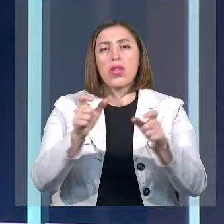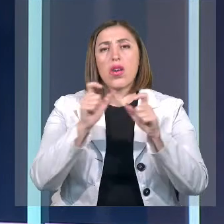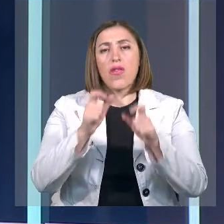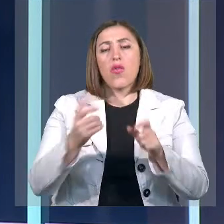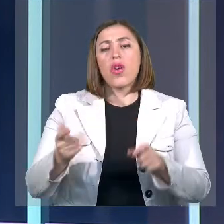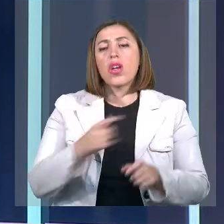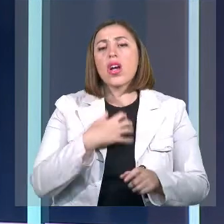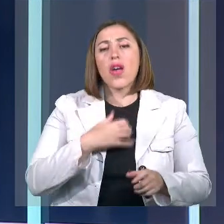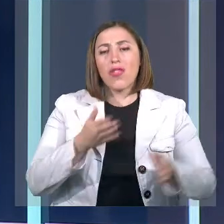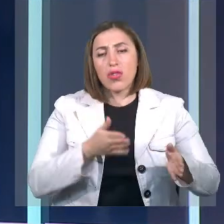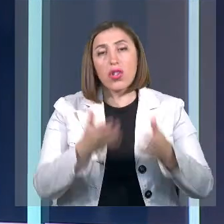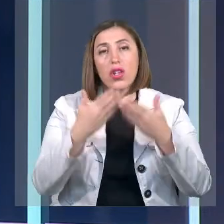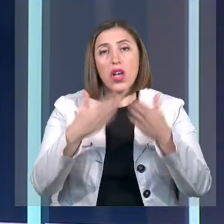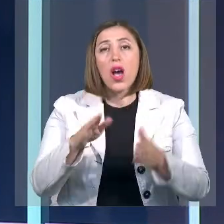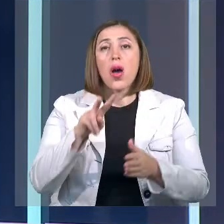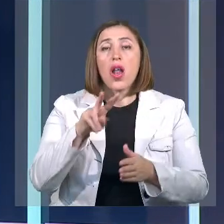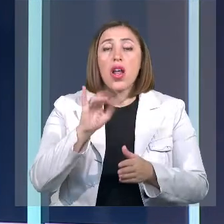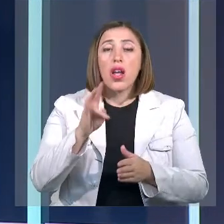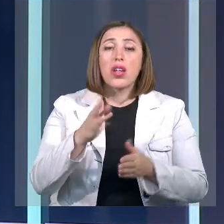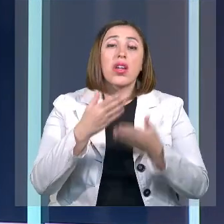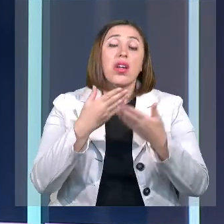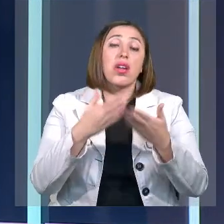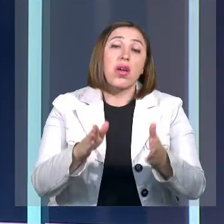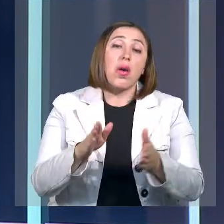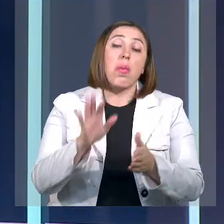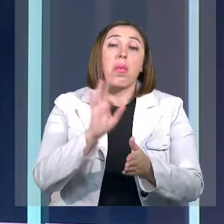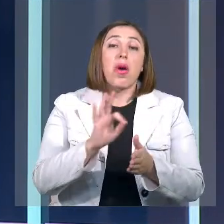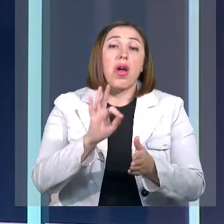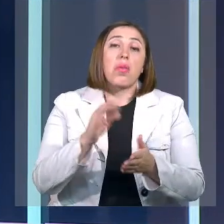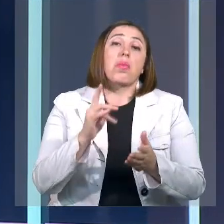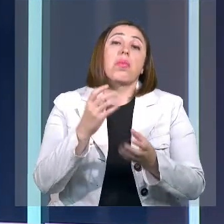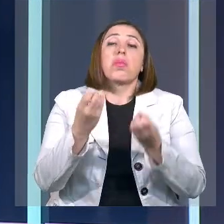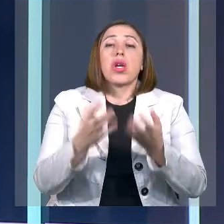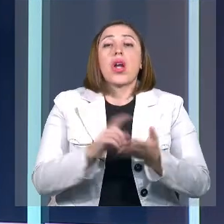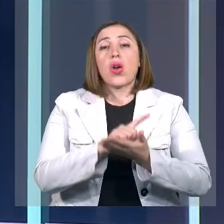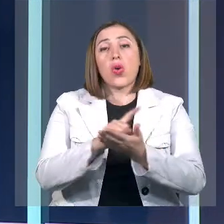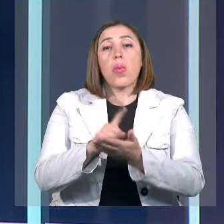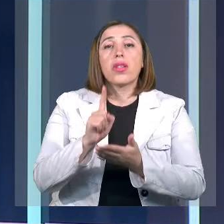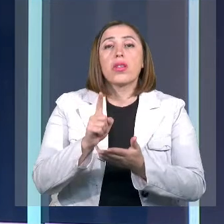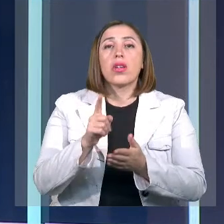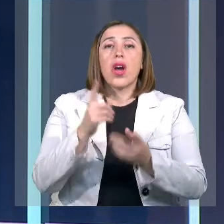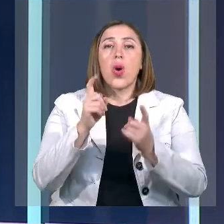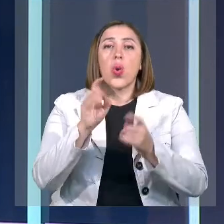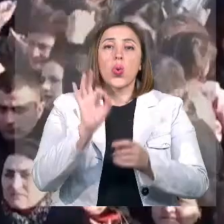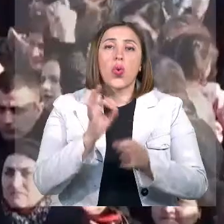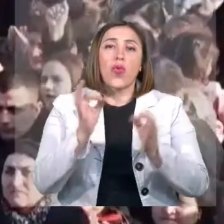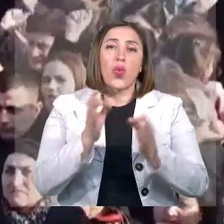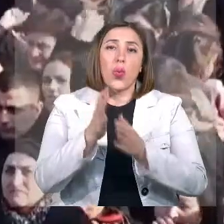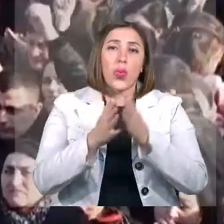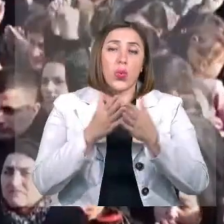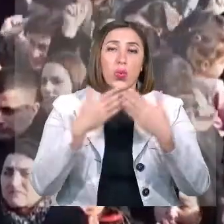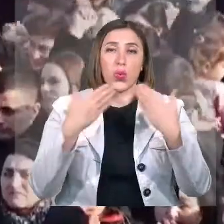Լաչինը ադրբեջանցիները կբացեն, դեռ միայն խոսակցություններ են, ոչ մի հստակություն։